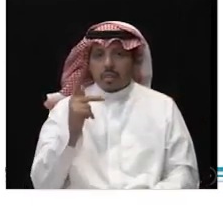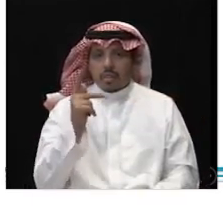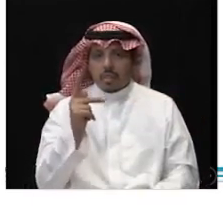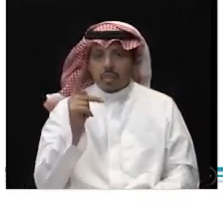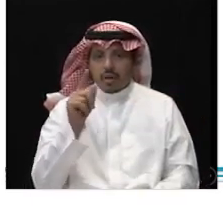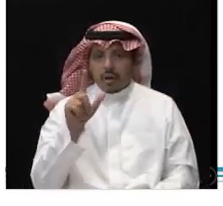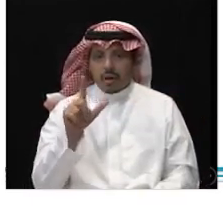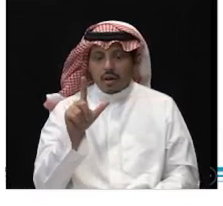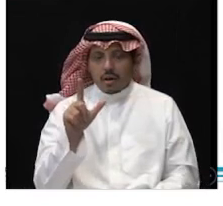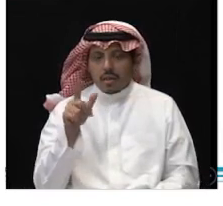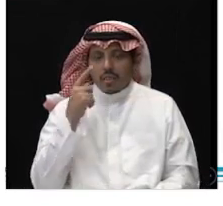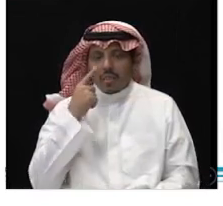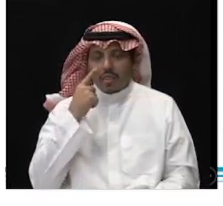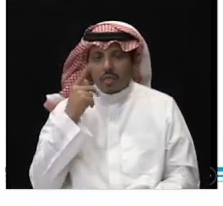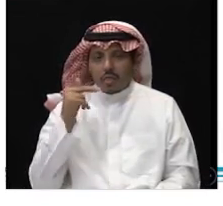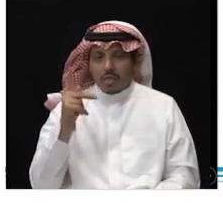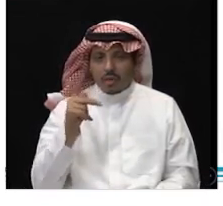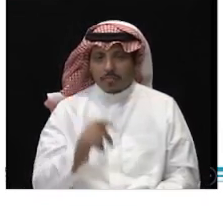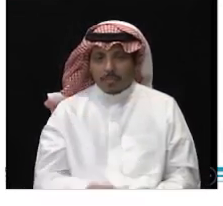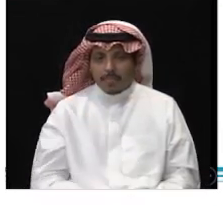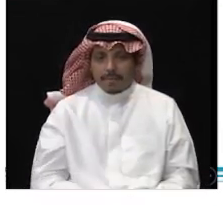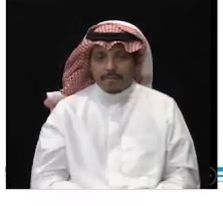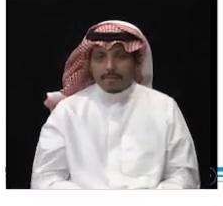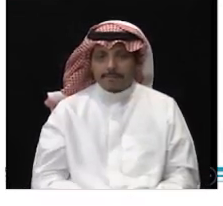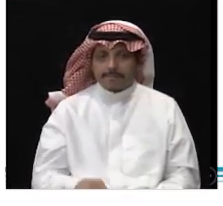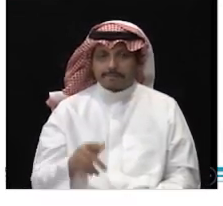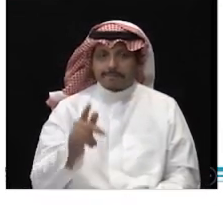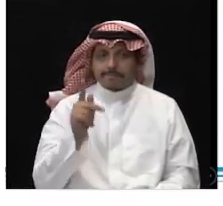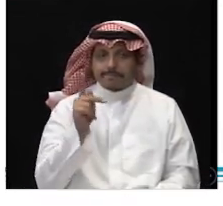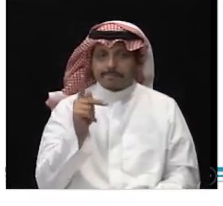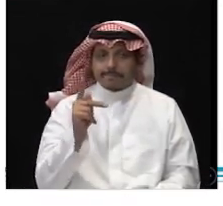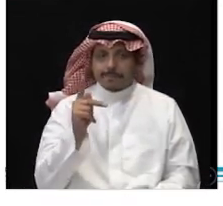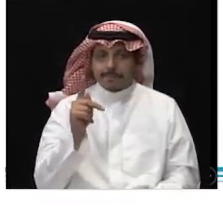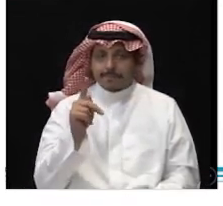الظاء، ظل، وهنا